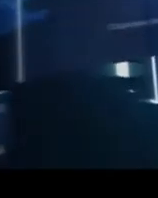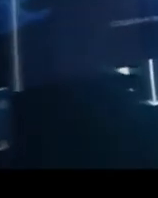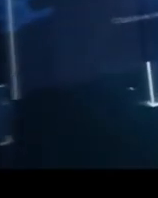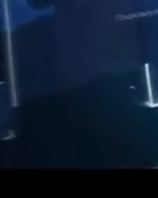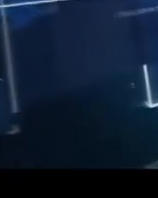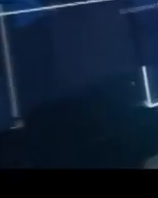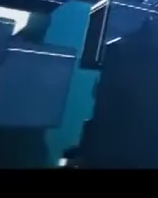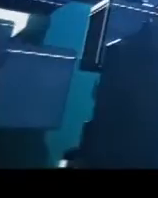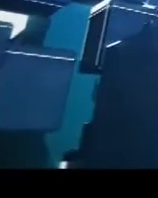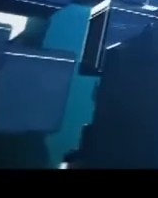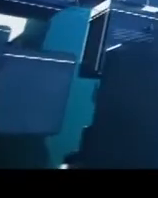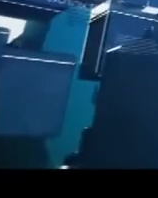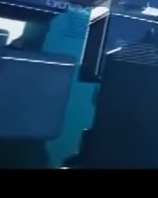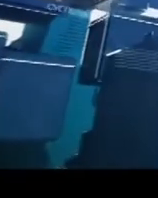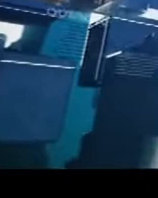Музика